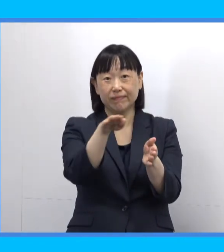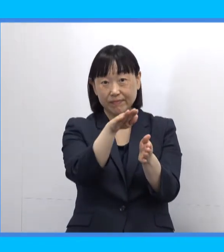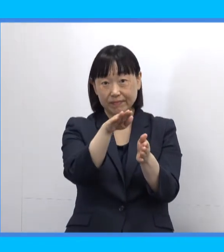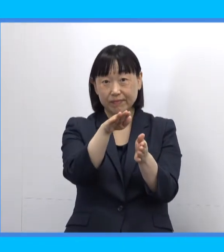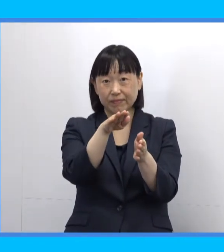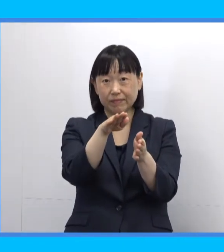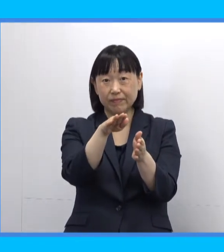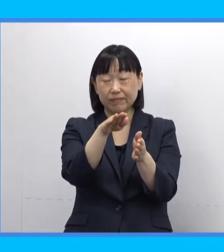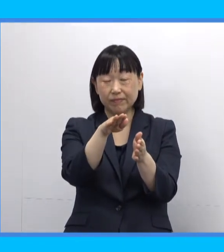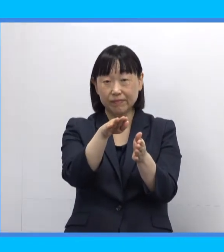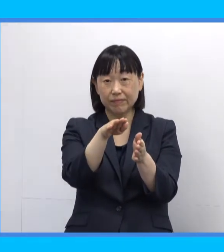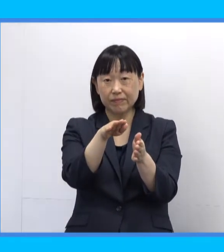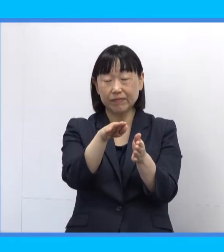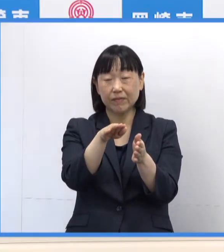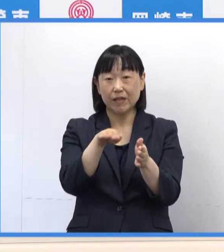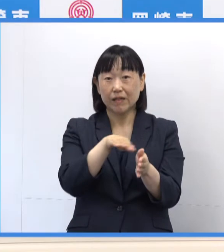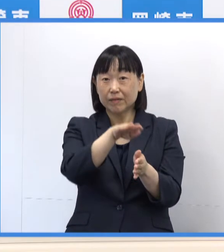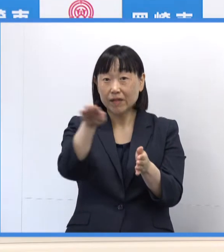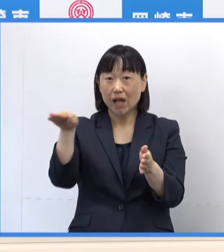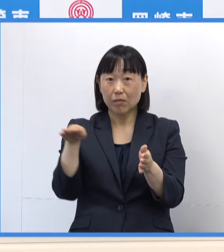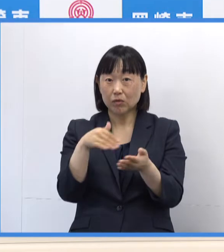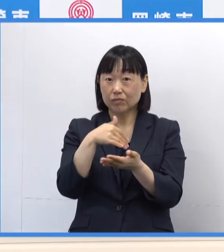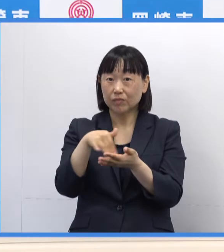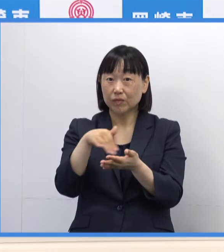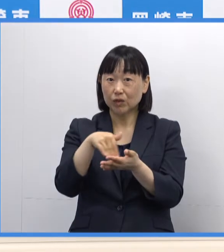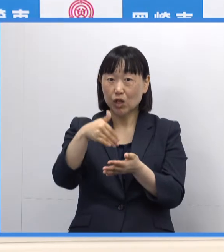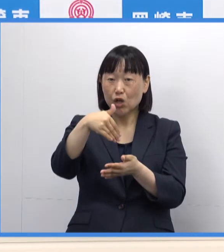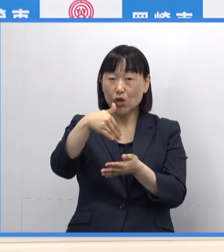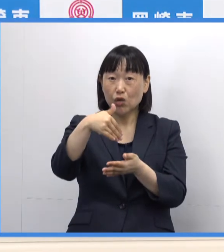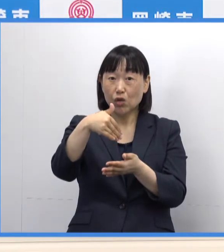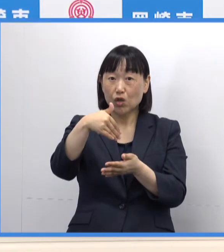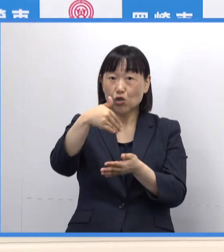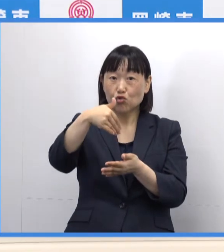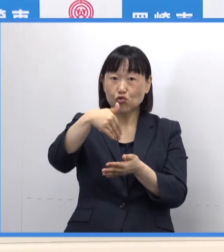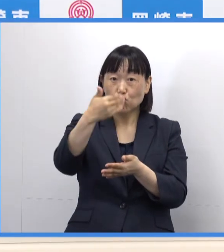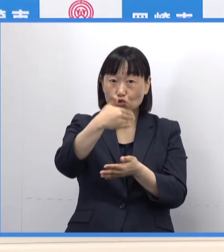。以上が販売いたします約